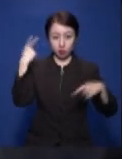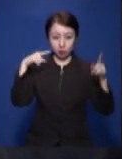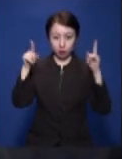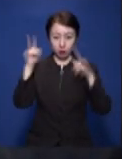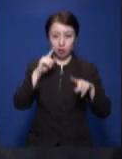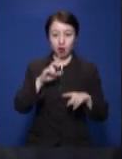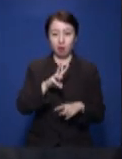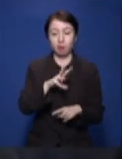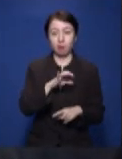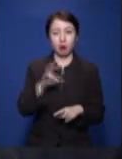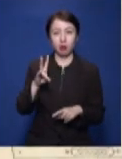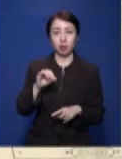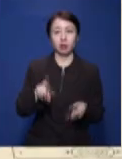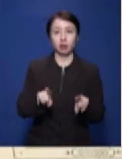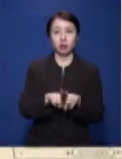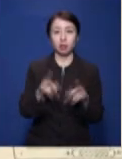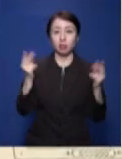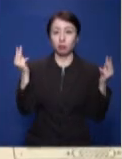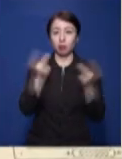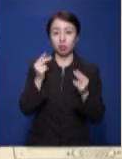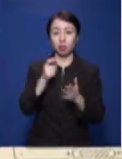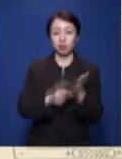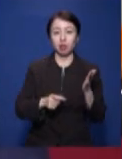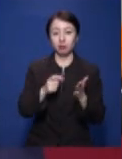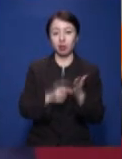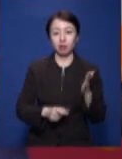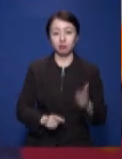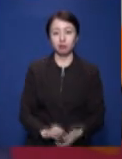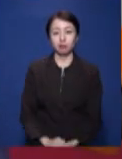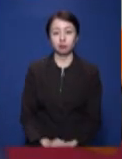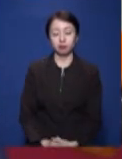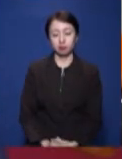заслуги Бейімбета Майлина. Также прочитали стихотворения.